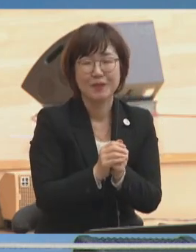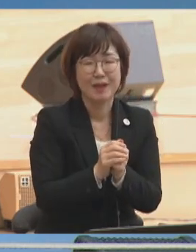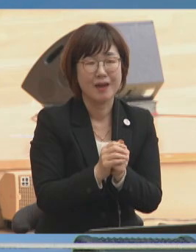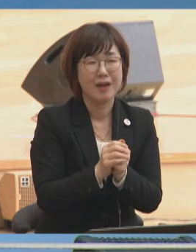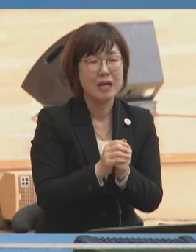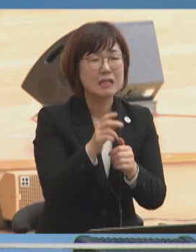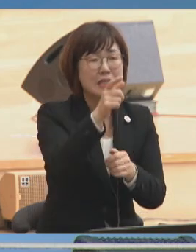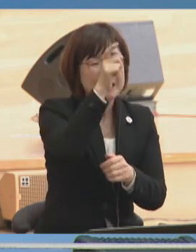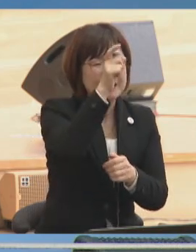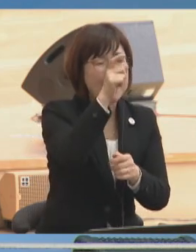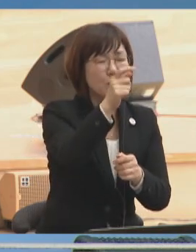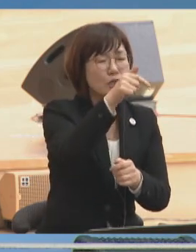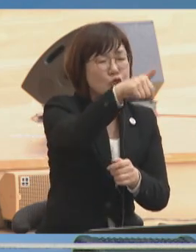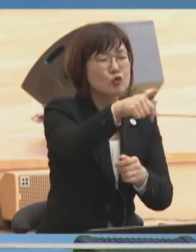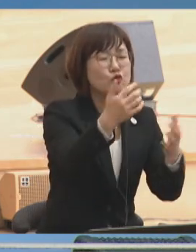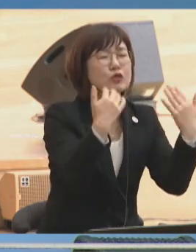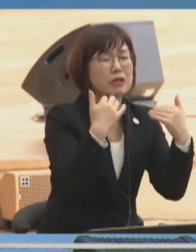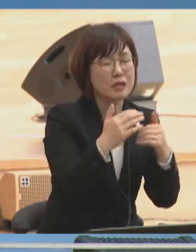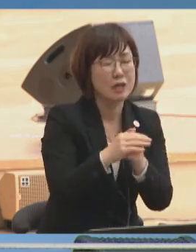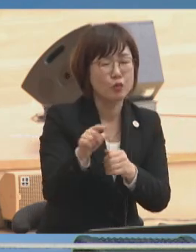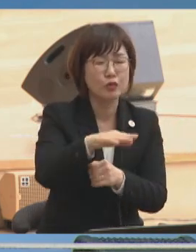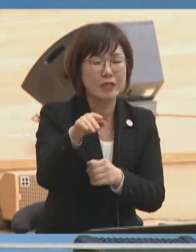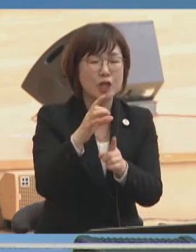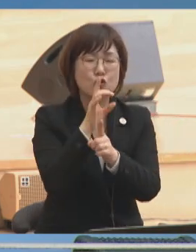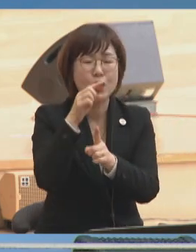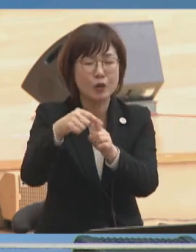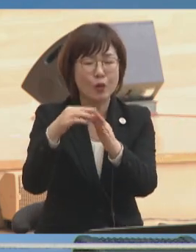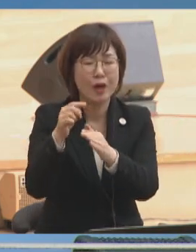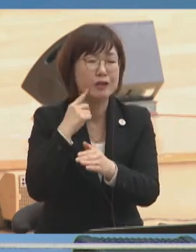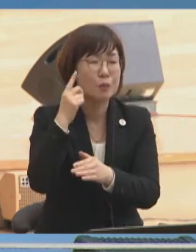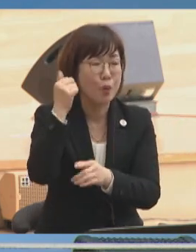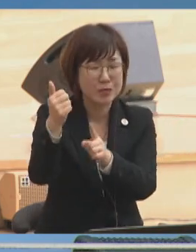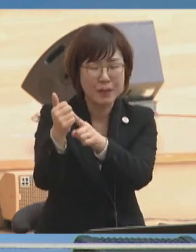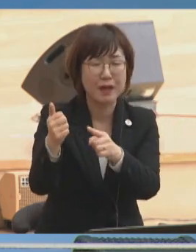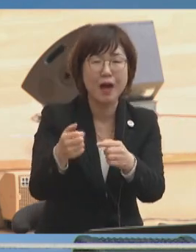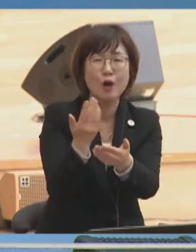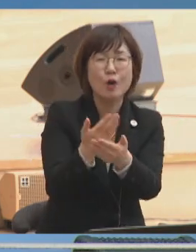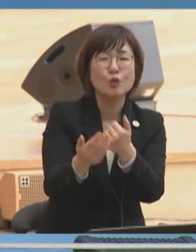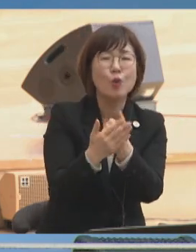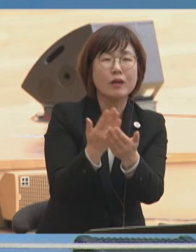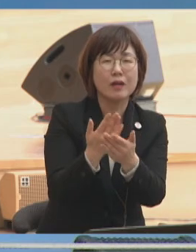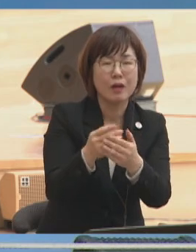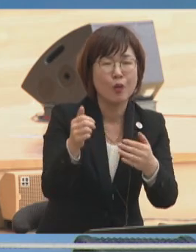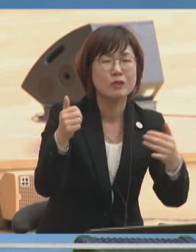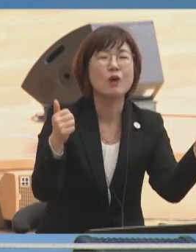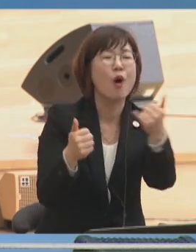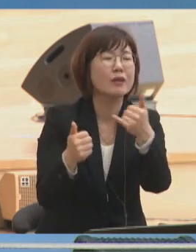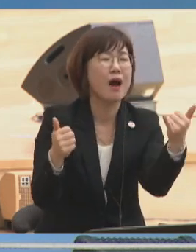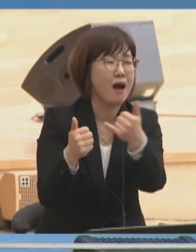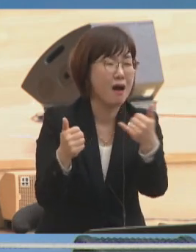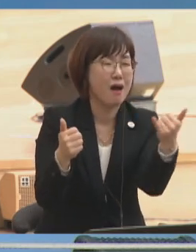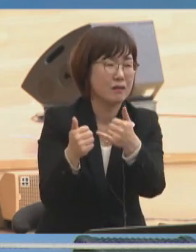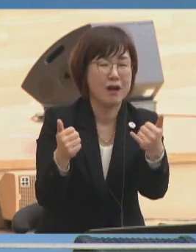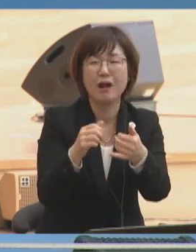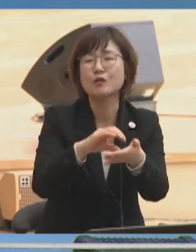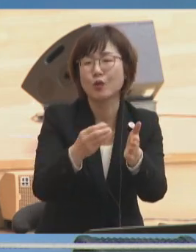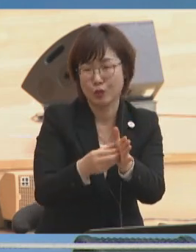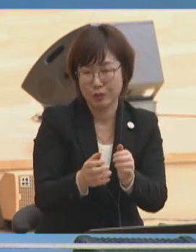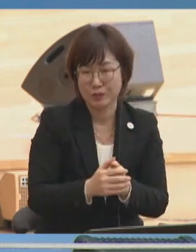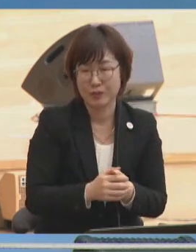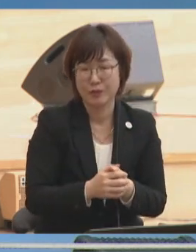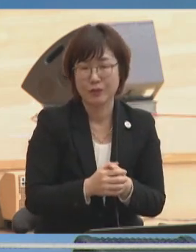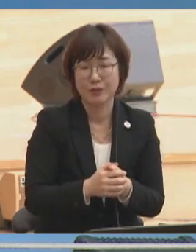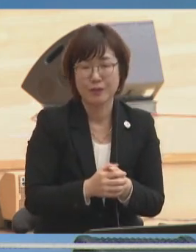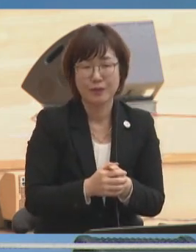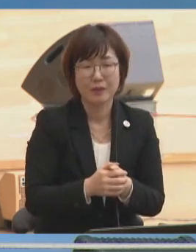자랑스럽게 얘기해도 돼요. 정말 빠르게 결제하고, 우리 당회가 결제하고, 정말 빠르게 지원하고, 그래서 이제 오히려